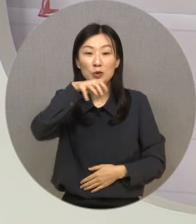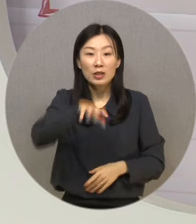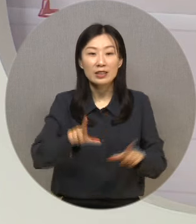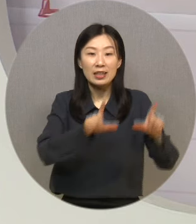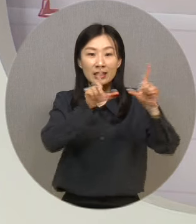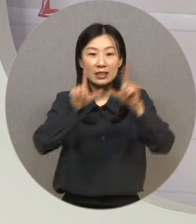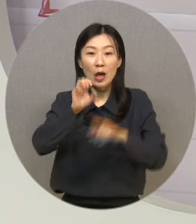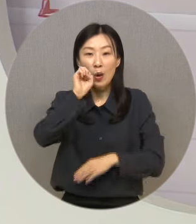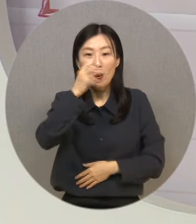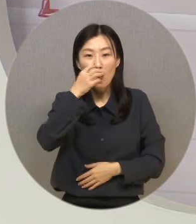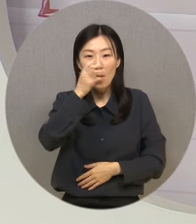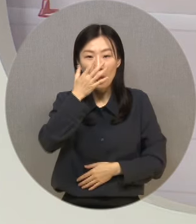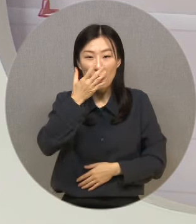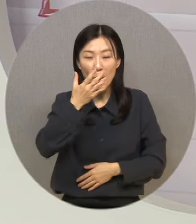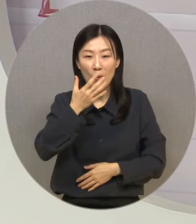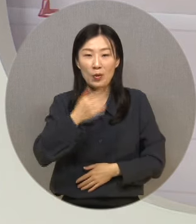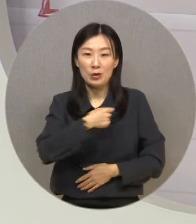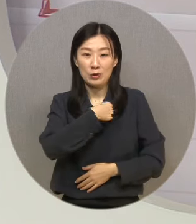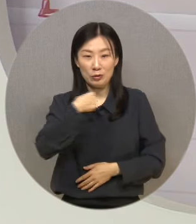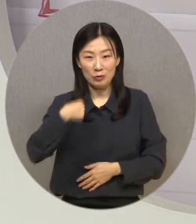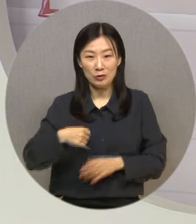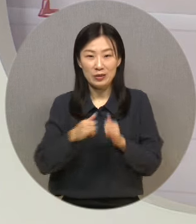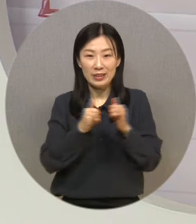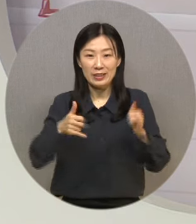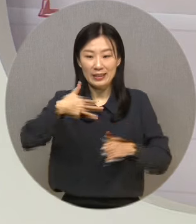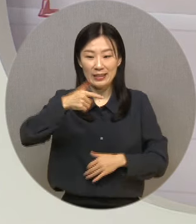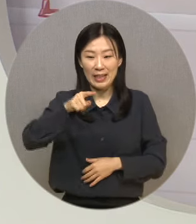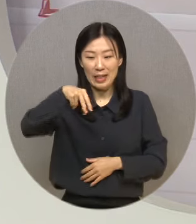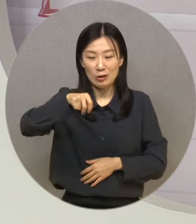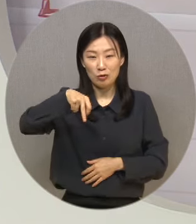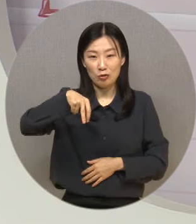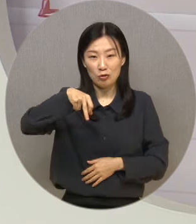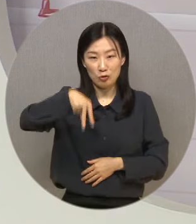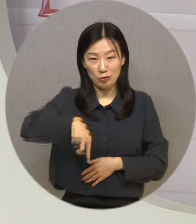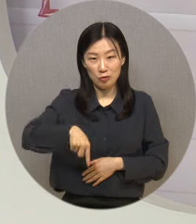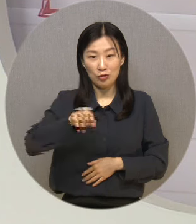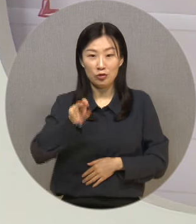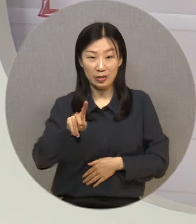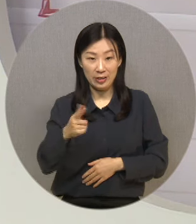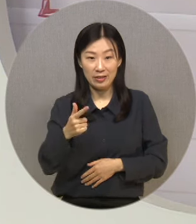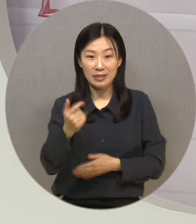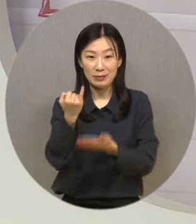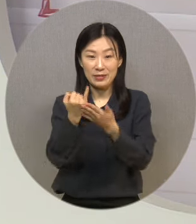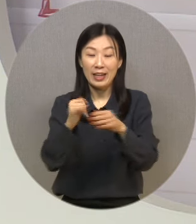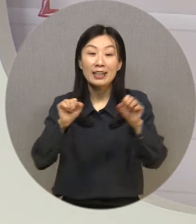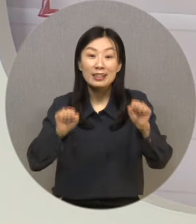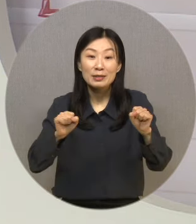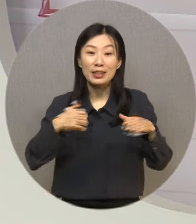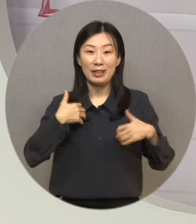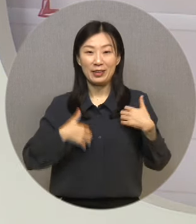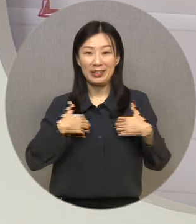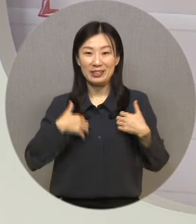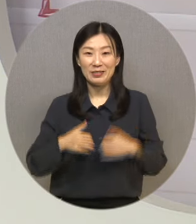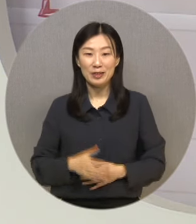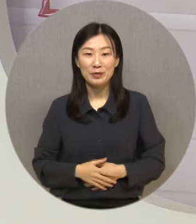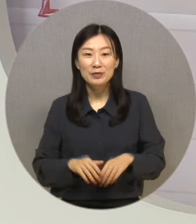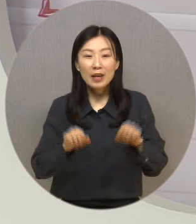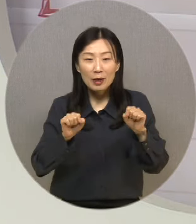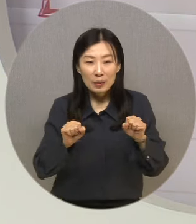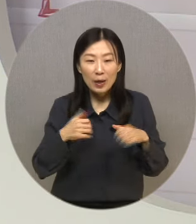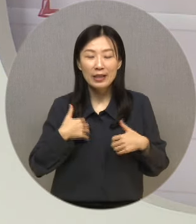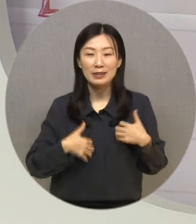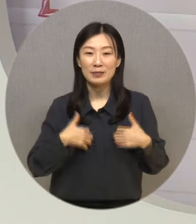중국인 차수연님입니다. 안녕하십니까? 네 안녕하십니까? 네 반갑습니다.